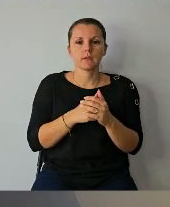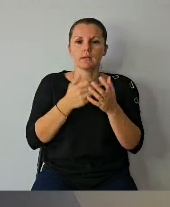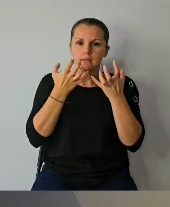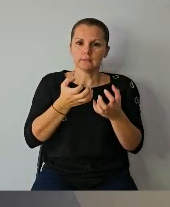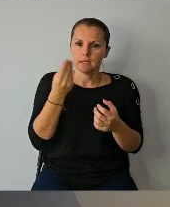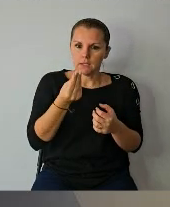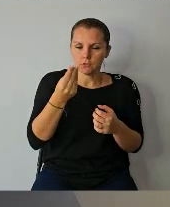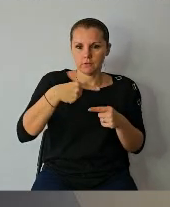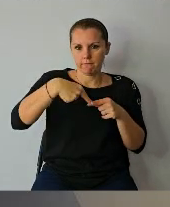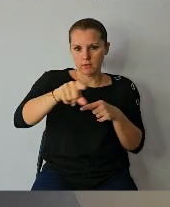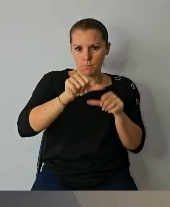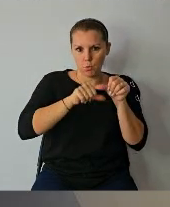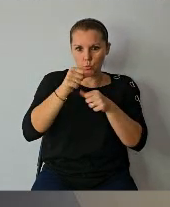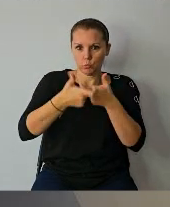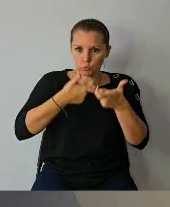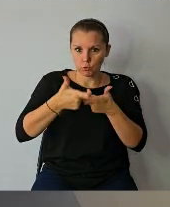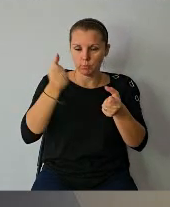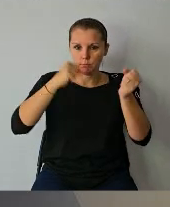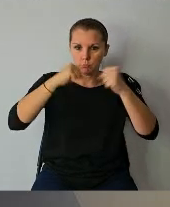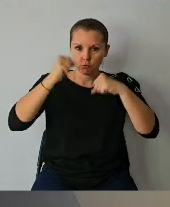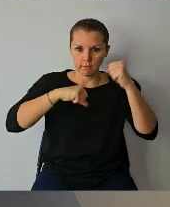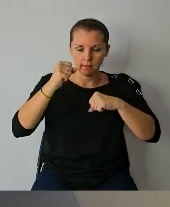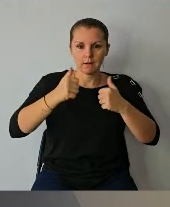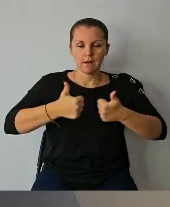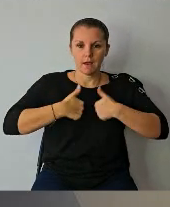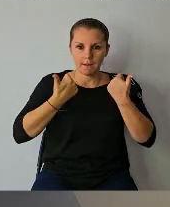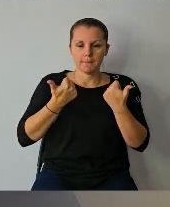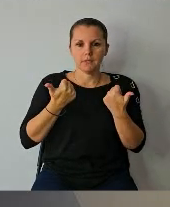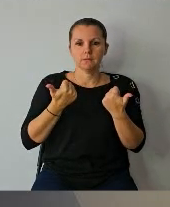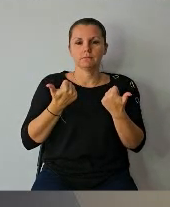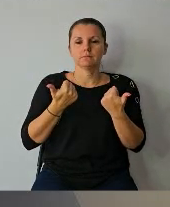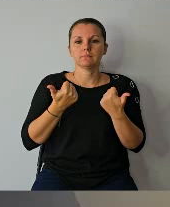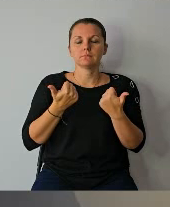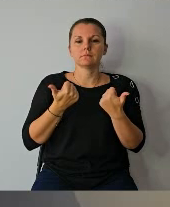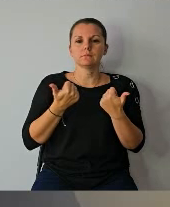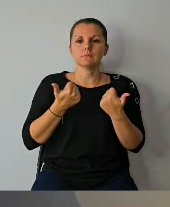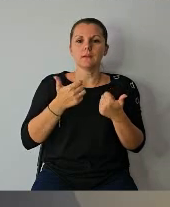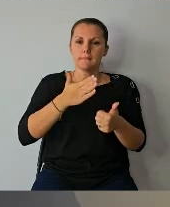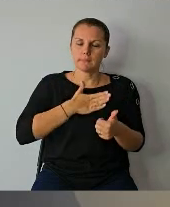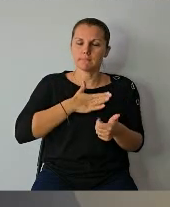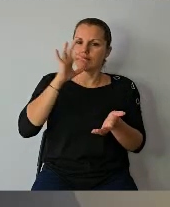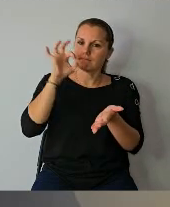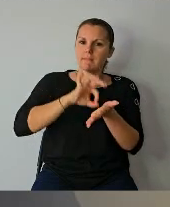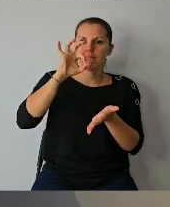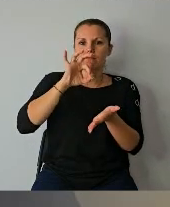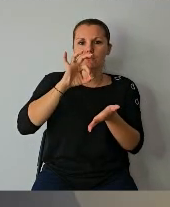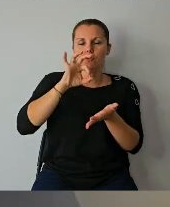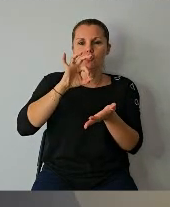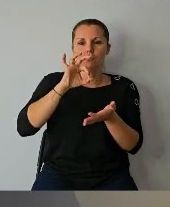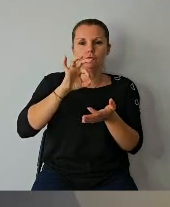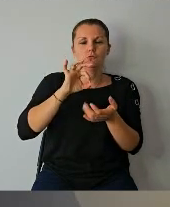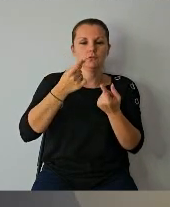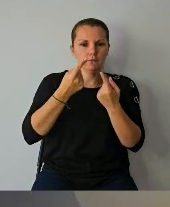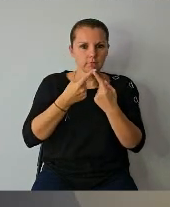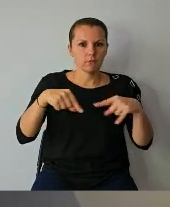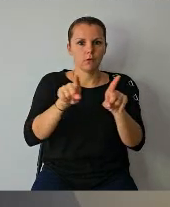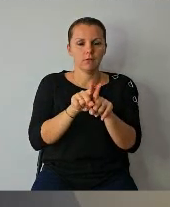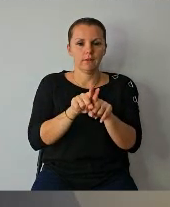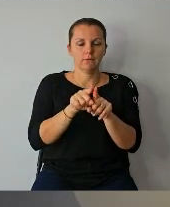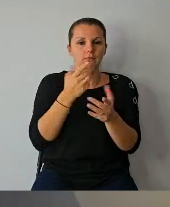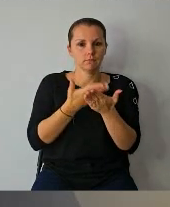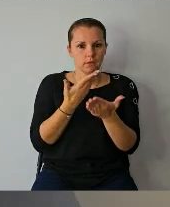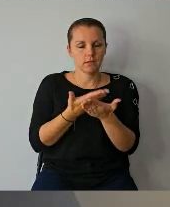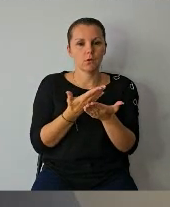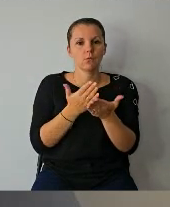zrobić jeszcze w tym roku, żeby no po prostu mieć gwarancję potencjalnych wykonawców. Dlatego